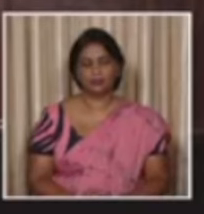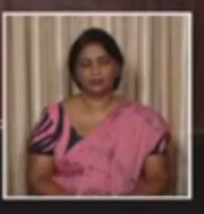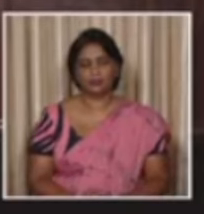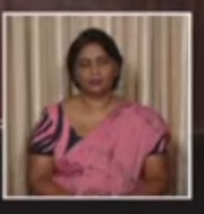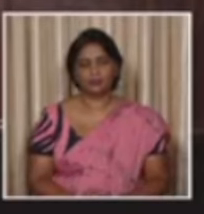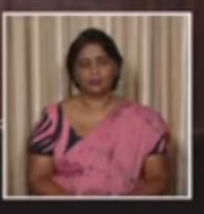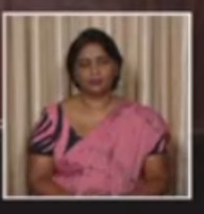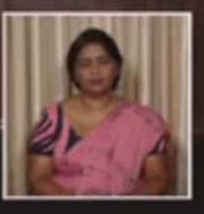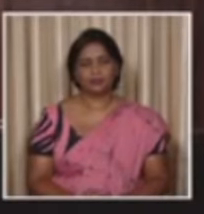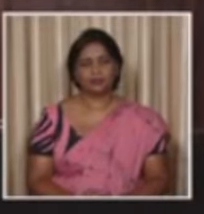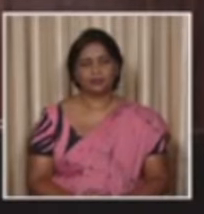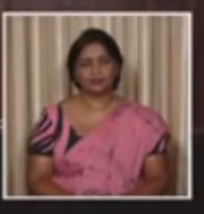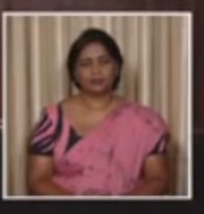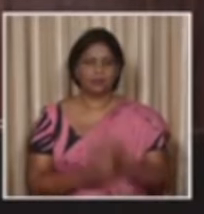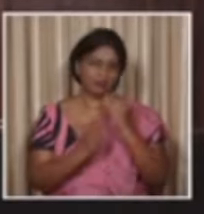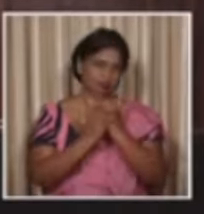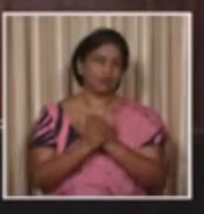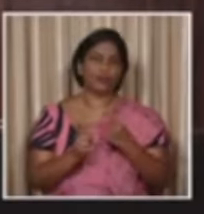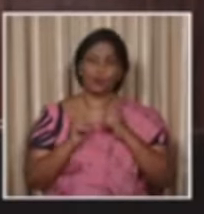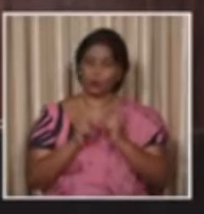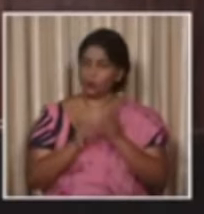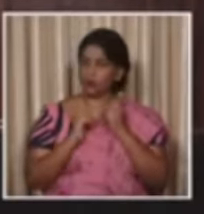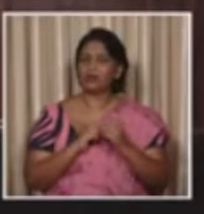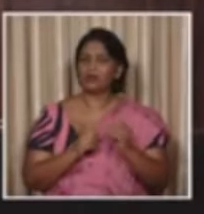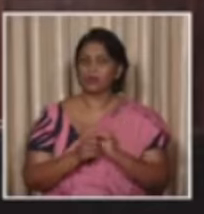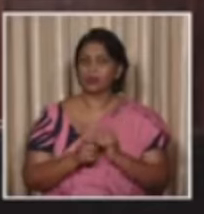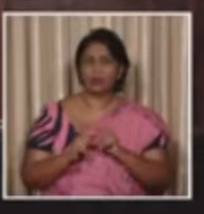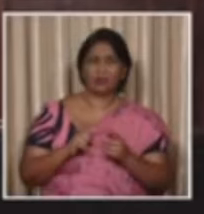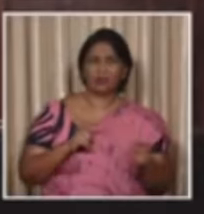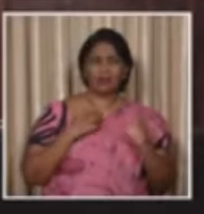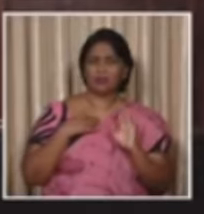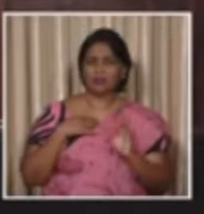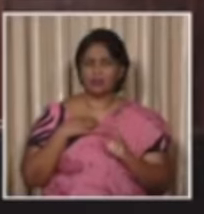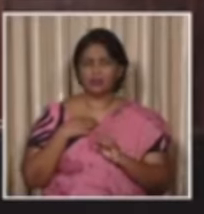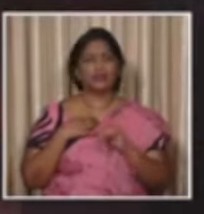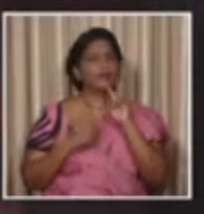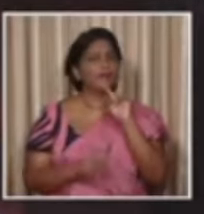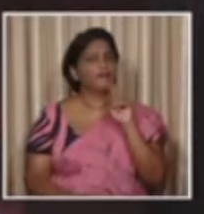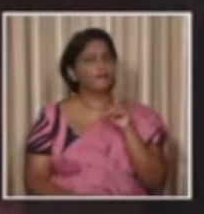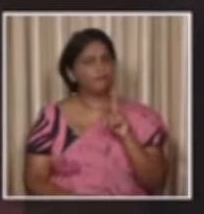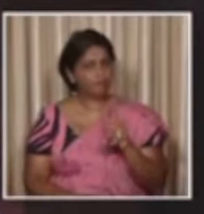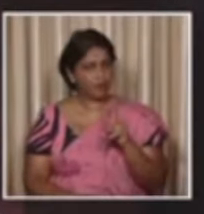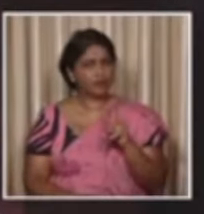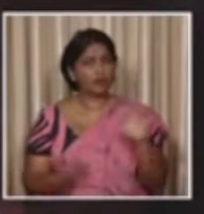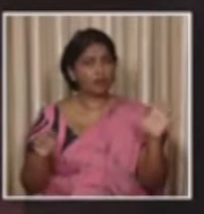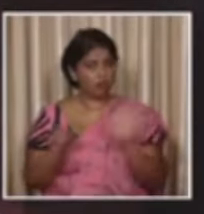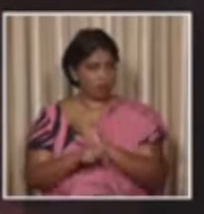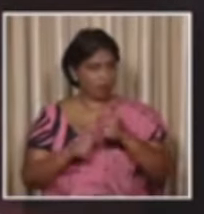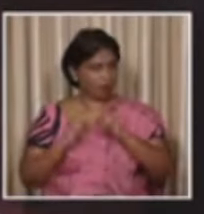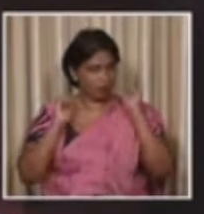විපක්ෂ නායකතුමා මේ න්‍යාය පත්‍රයම වැඩ කරන්න ඕනේ. ඔබතුමා න්‍යාය පත්‍රයට පිටින් ගොඩක් දේවල් අහන්නේ. 21 වෙනිදාට මේක සම්පූර්ණ වෙනවා